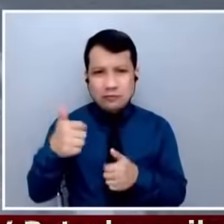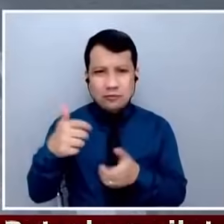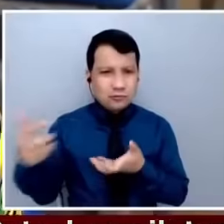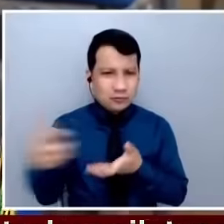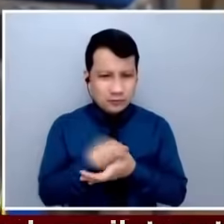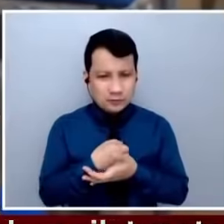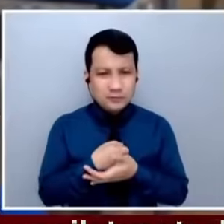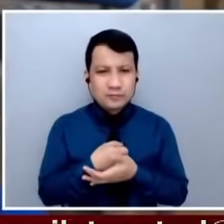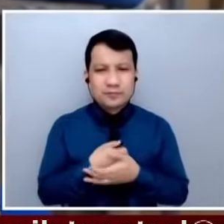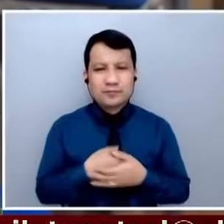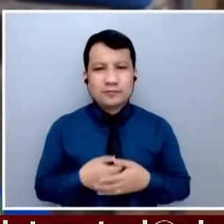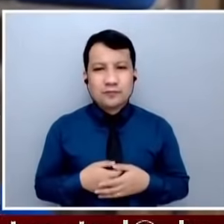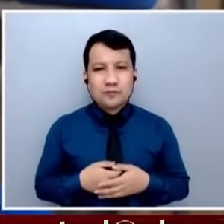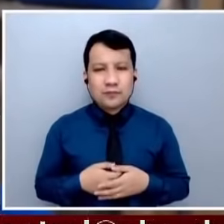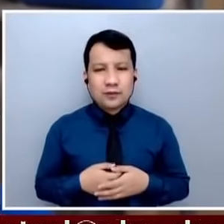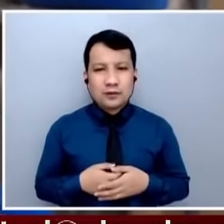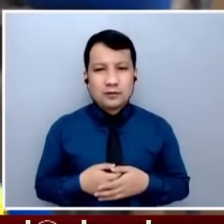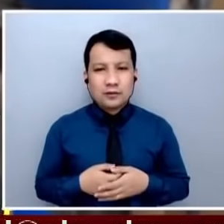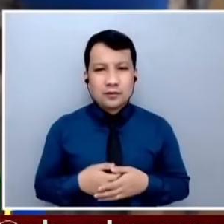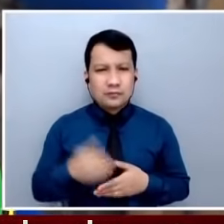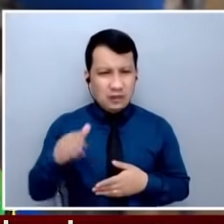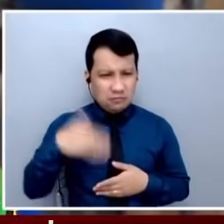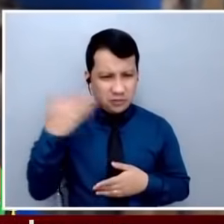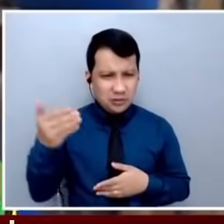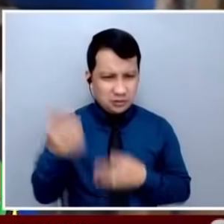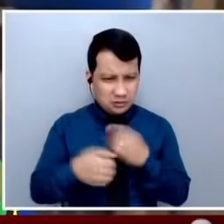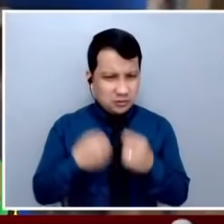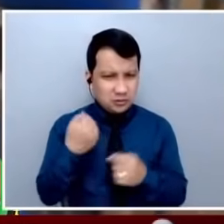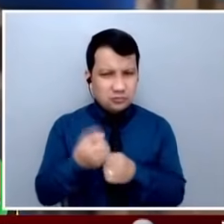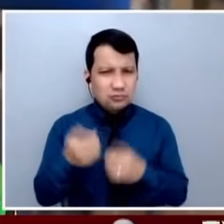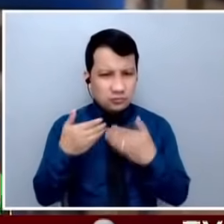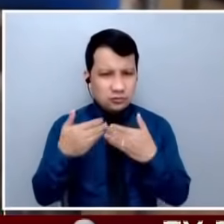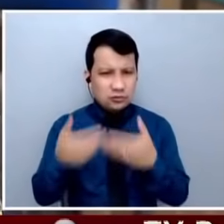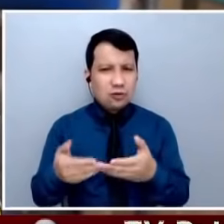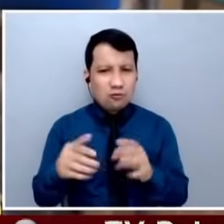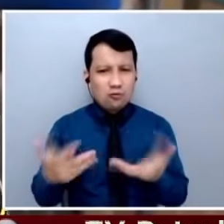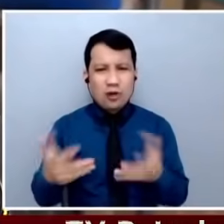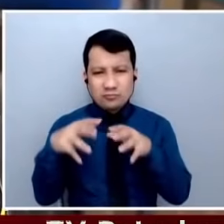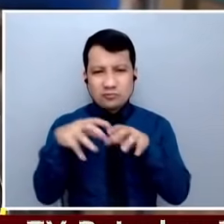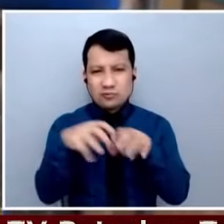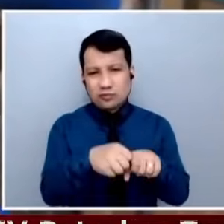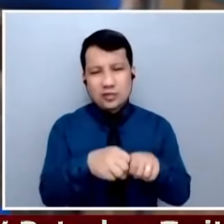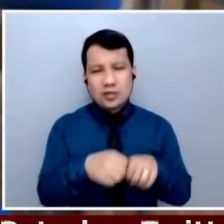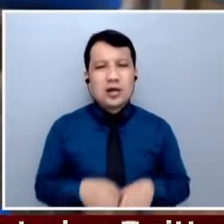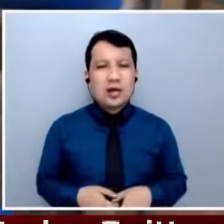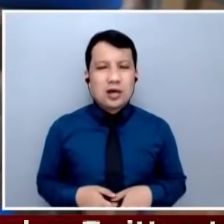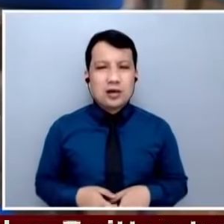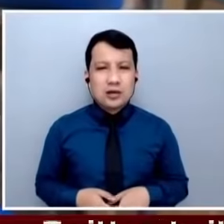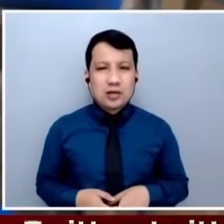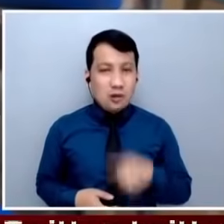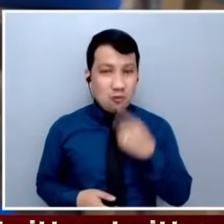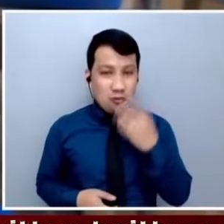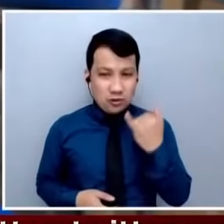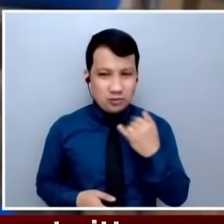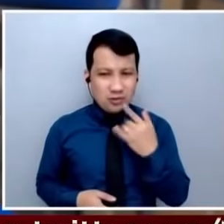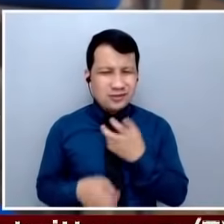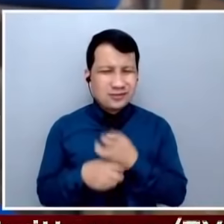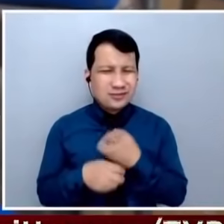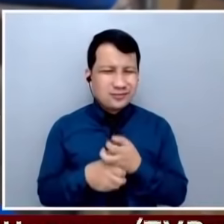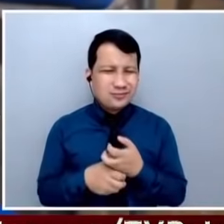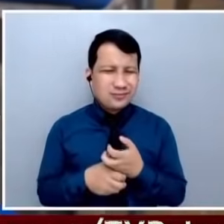paninda. Ako, sana hanggang next year, tuloy-tuloy na yung ano, sana walang huli. Kasi para makabawi-bawi naman, hirap ng buhay ngayon sir